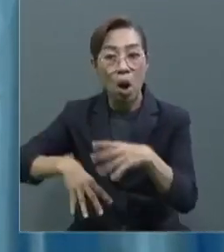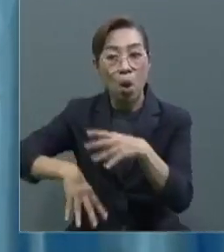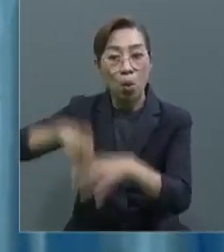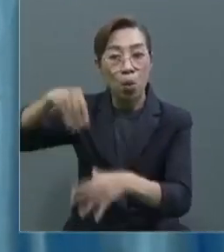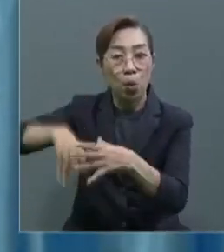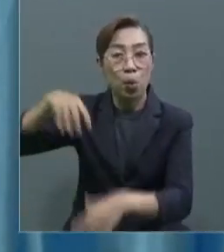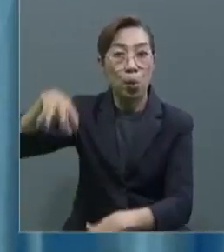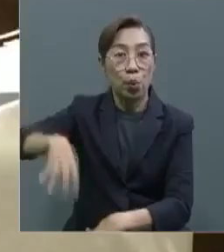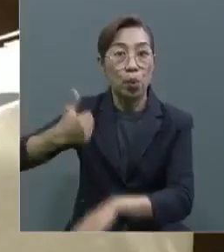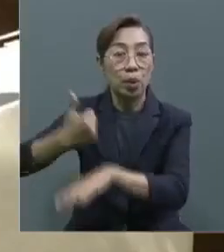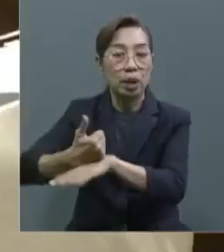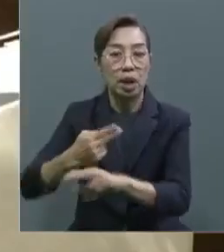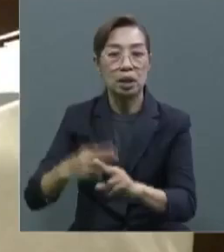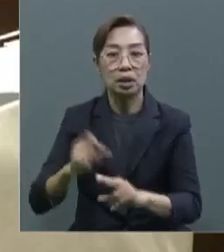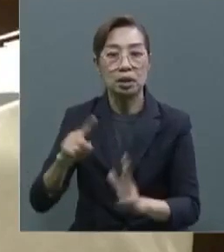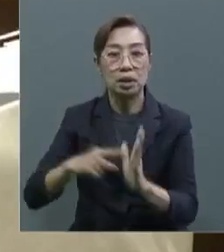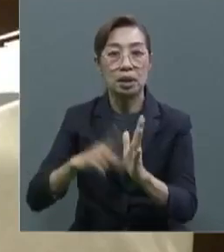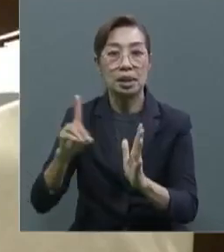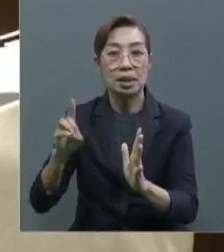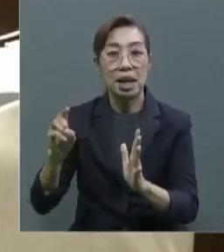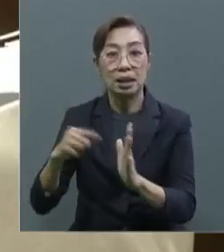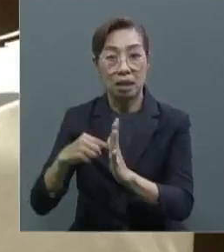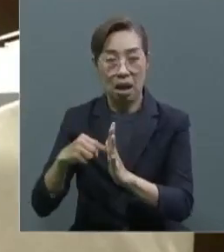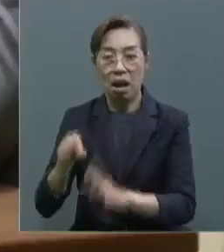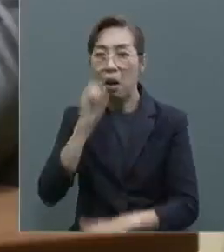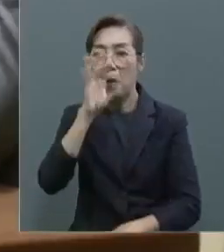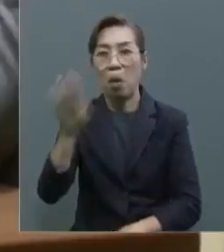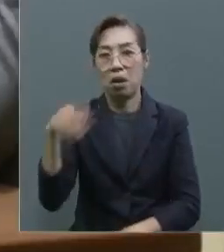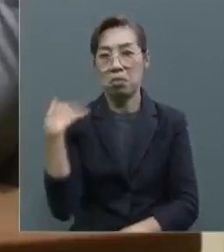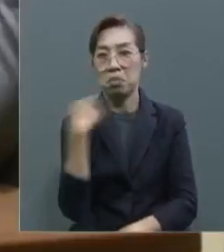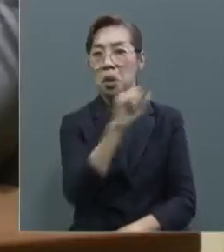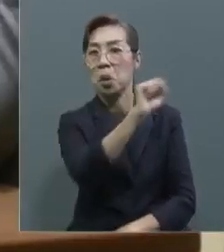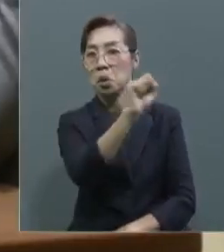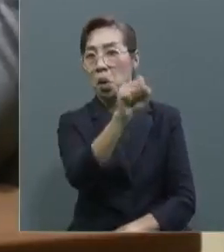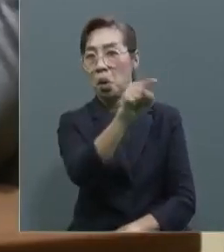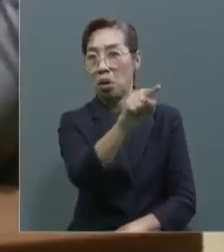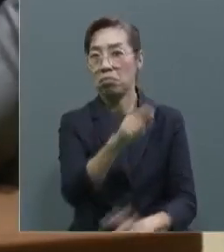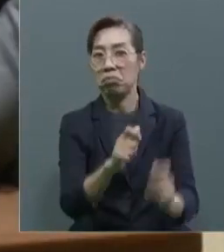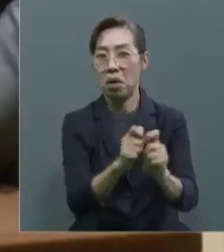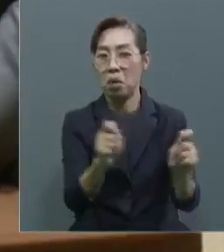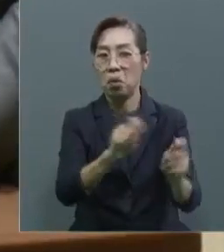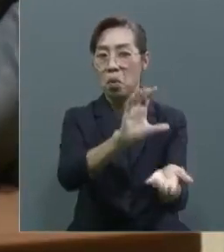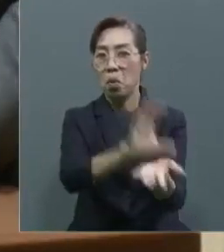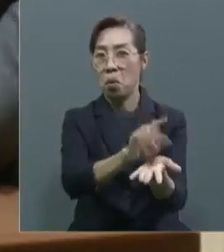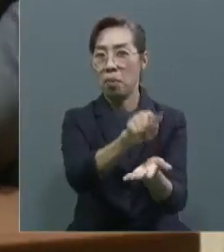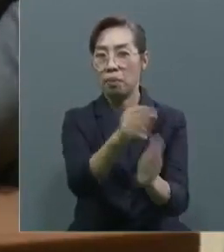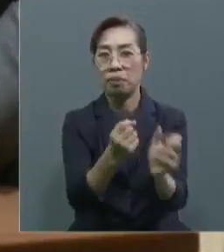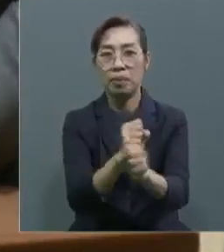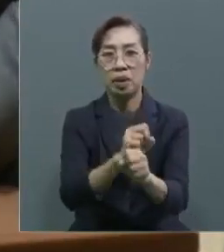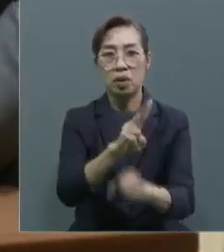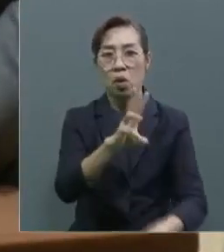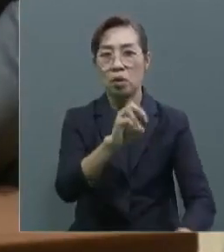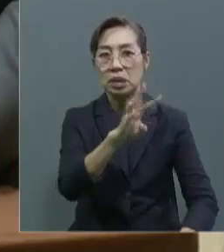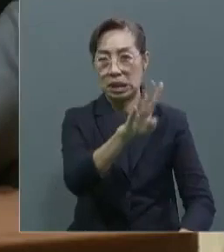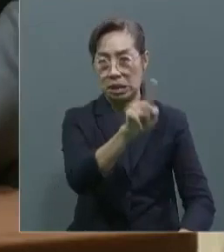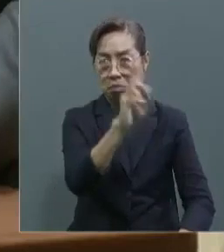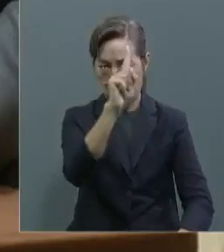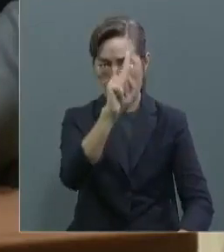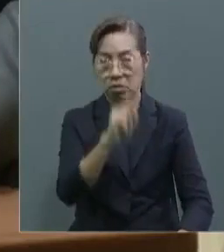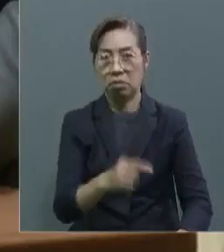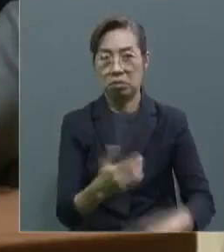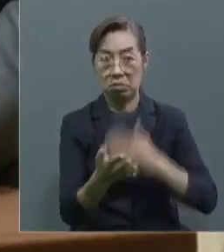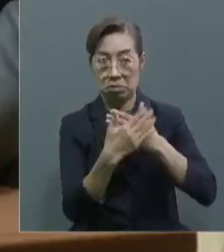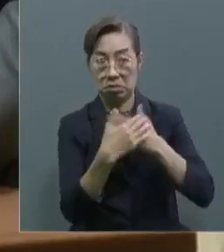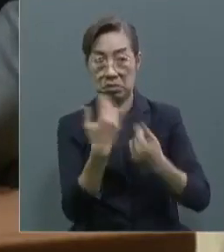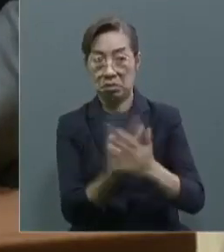มัยนั้นก็คือนายศักดาวิเชียรศิลป์เปิดเผยบอกว่ามีส.ส.ในอนุกรรมาธิการงบประมาณปี2564มีการเรียกรับเงิน